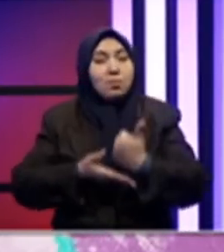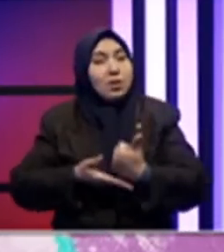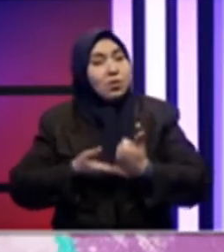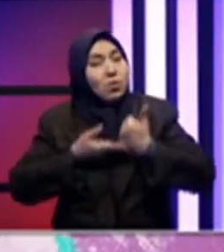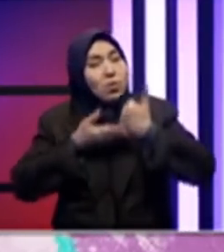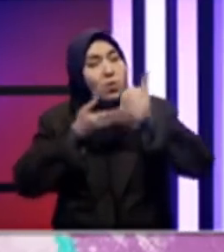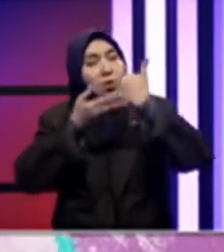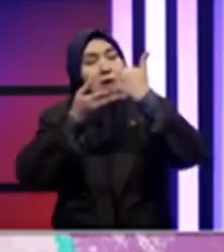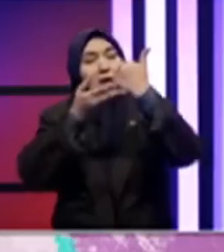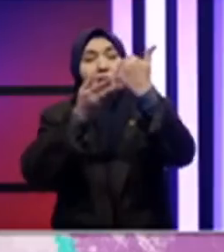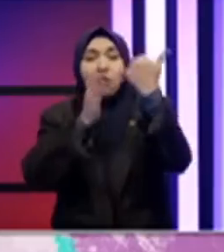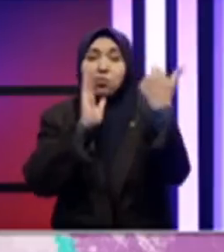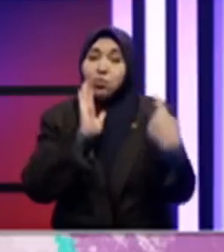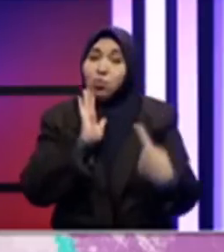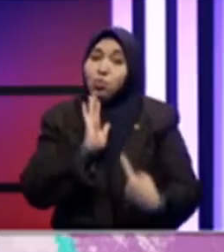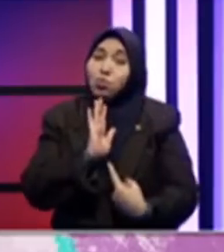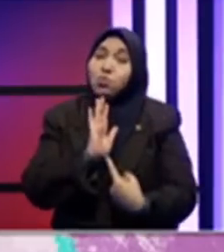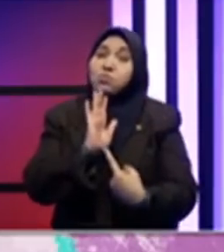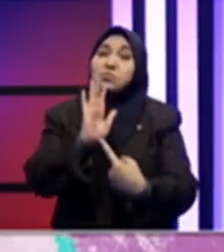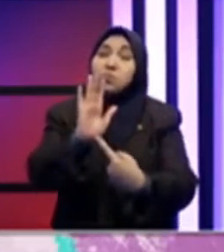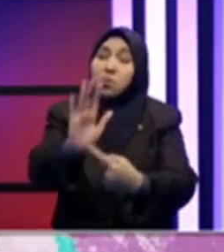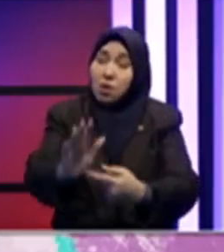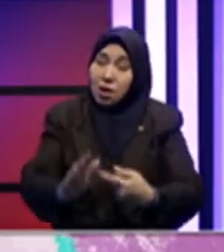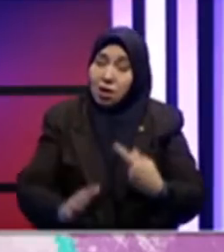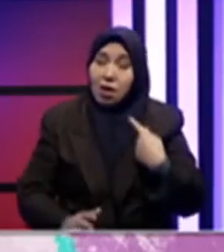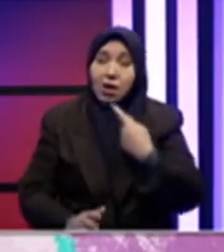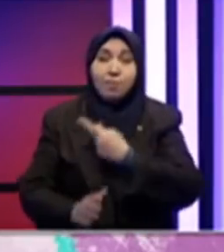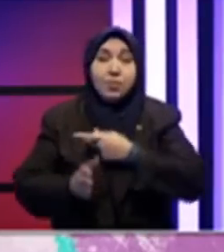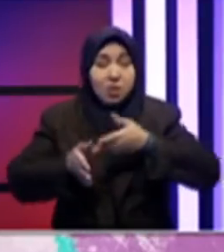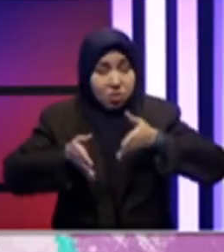نستعين اهدنا الصراط